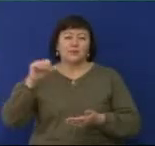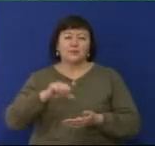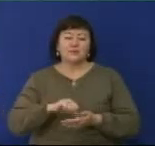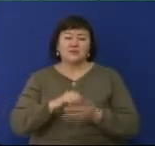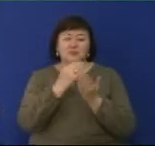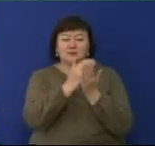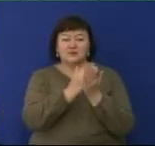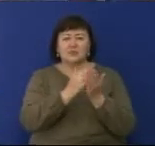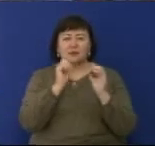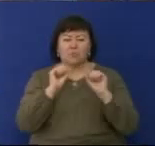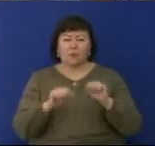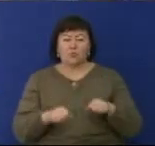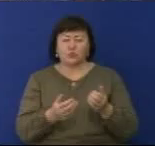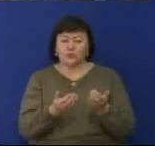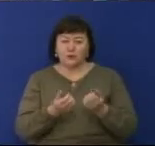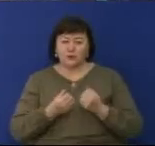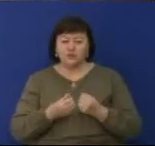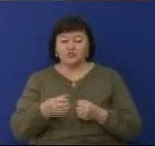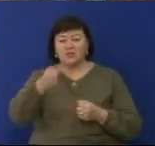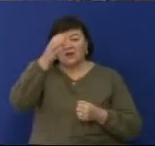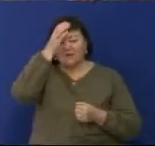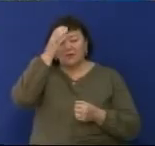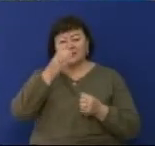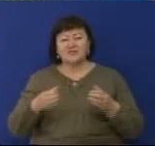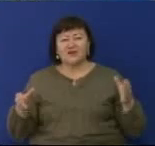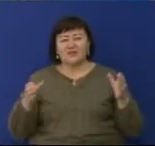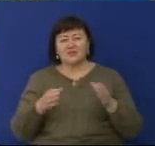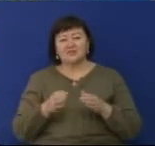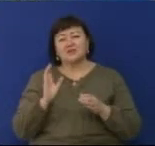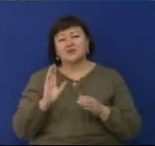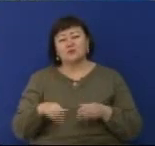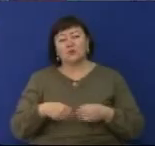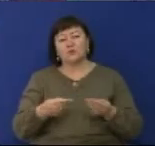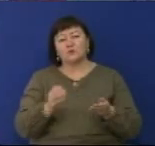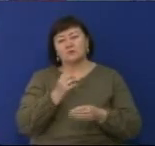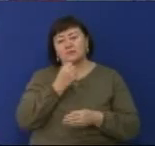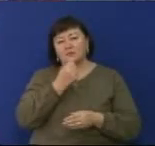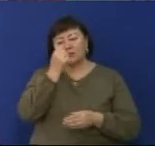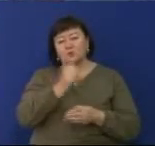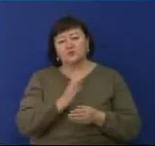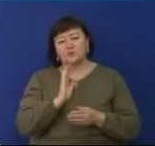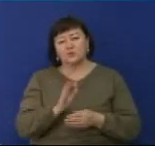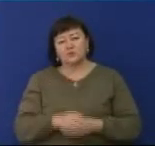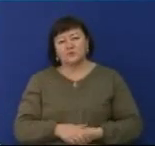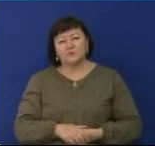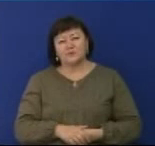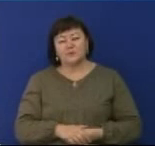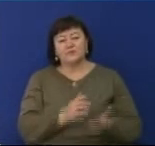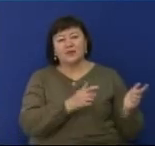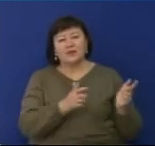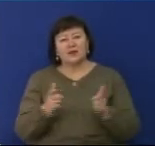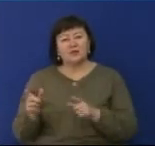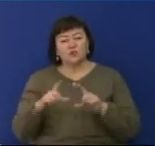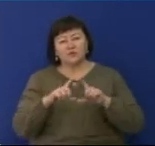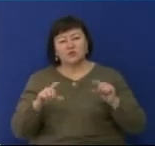списке многодетных семей в городском отделе образования сама цехинов ернур calella в телеканал семей готовность школ